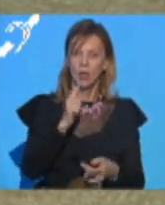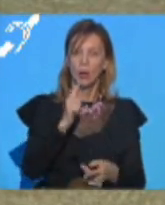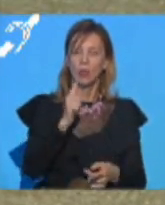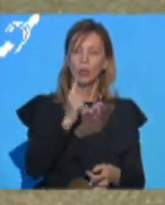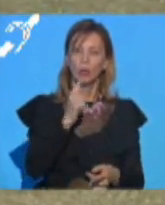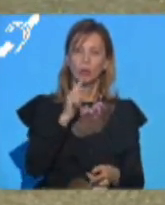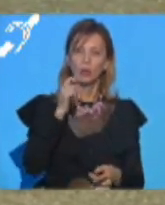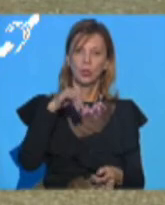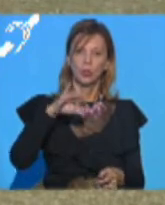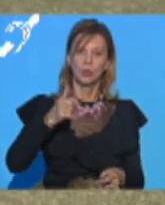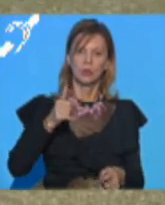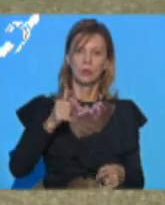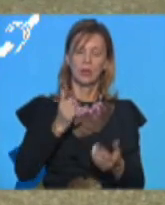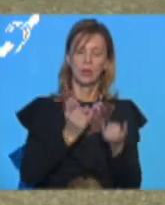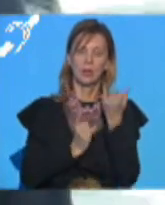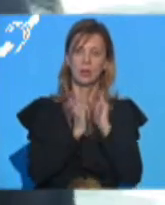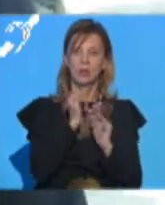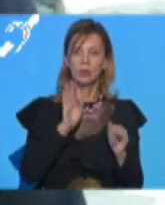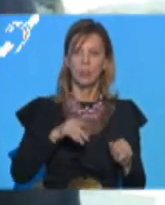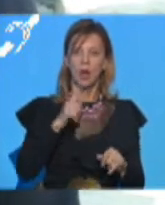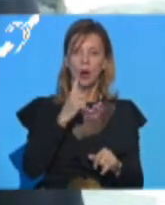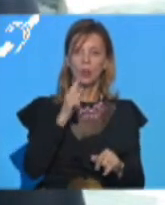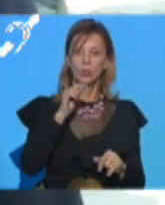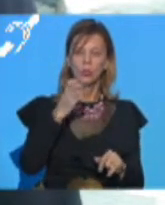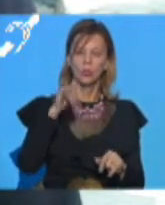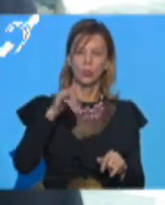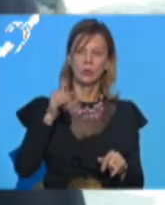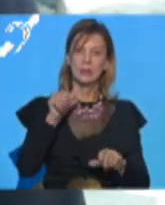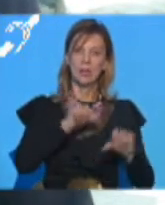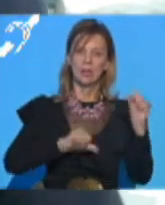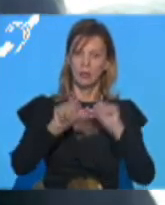luai o tonă de îngrășăminte. N-avem sistem de irigații,